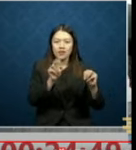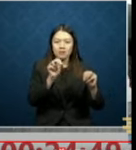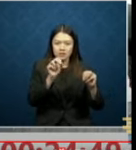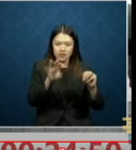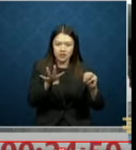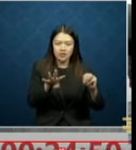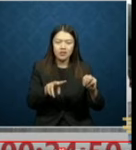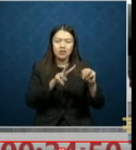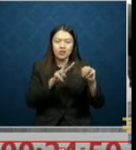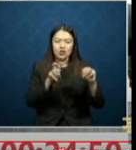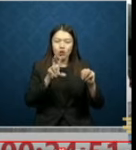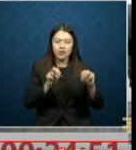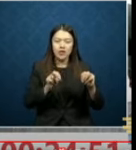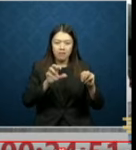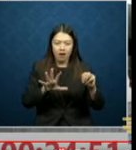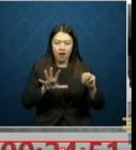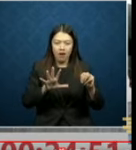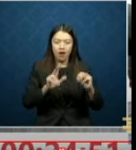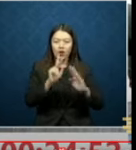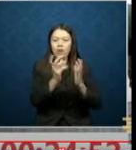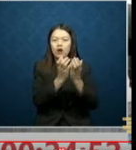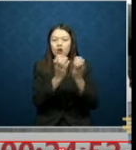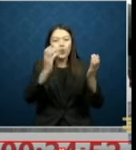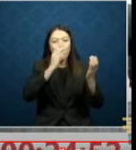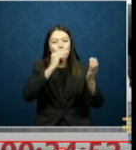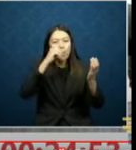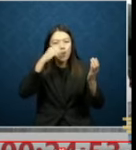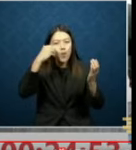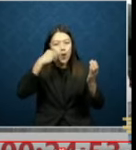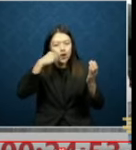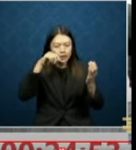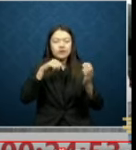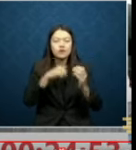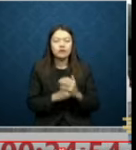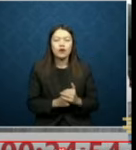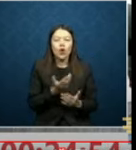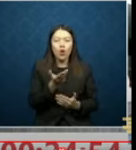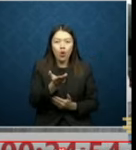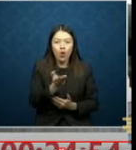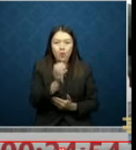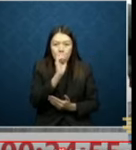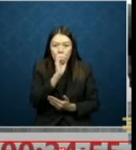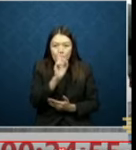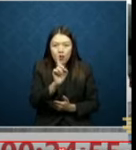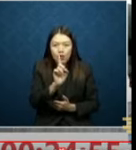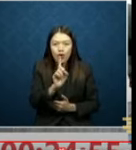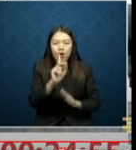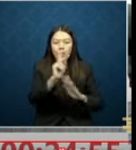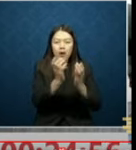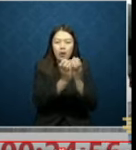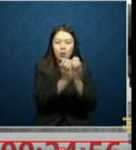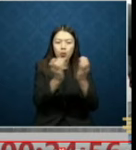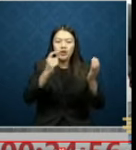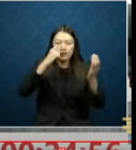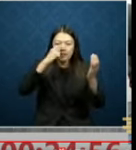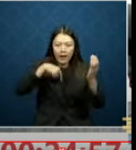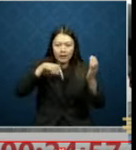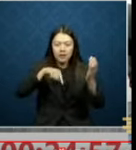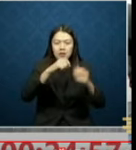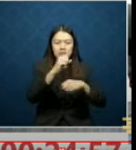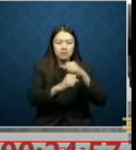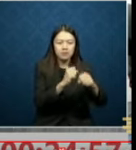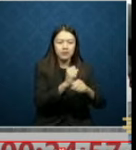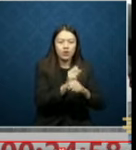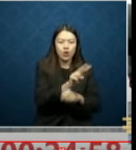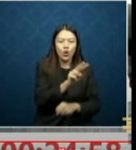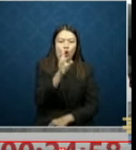234และมาตรา235ของรัฐธรรมนูญอยู่บ่อยๆผมก็อยากจะเรียนว่ารัฐธรรมนูญแห่งราชอาณาจักรไทยพุทธศัก